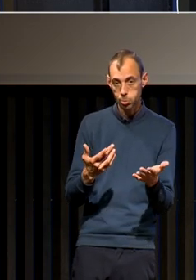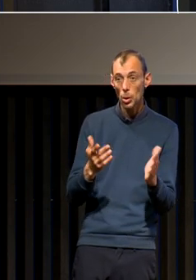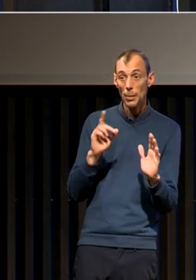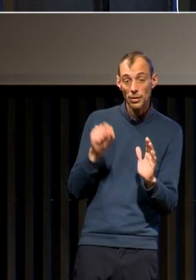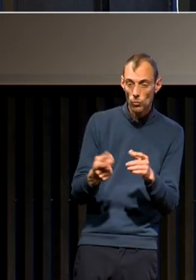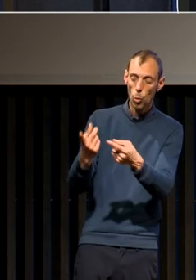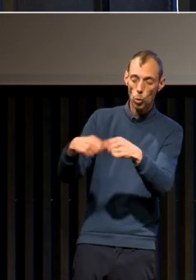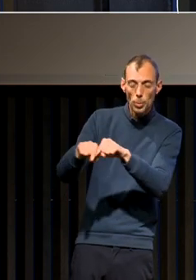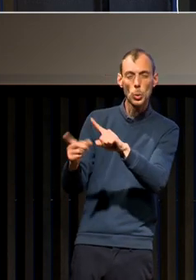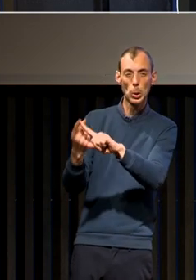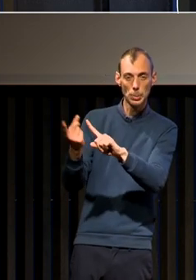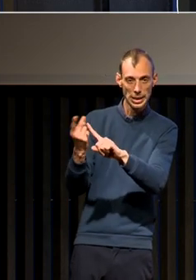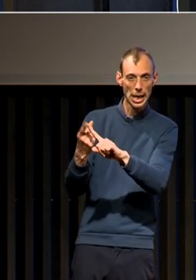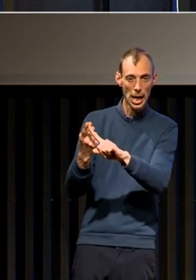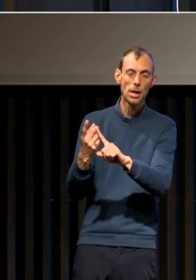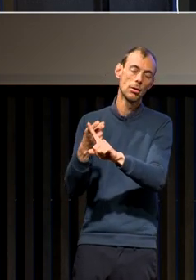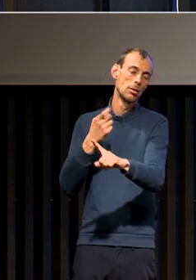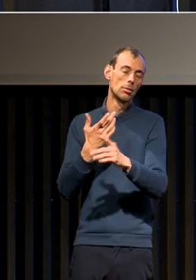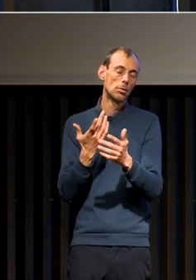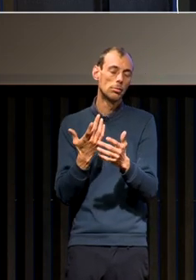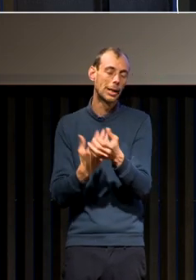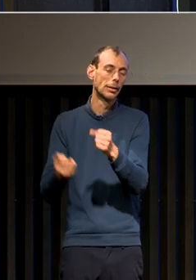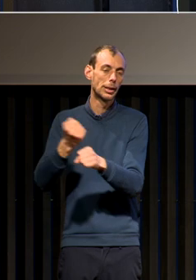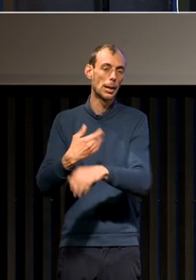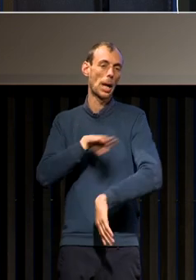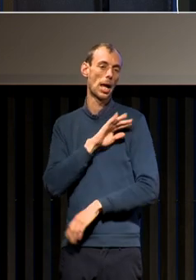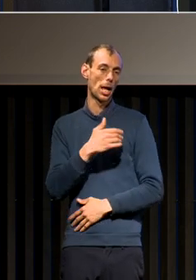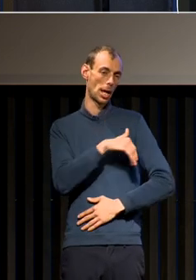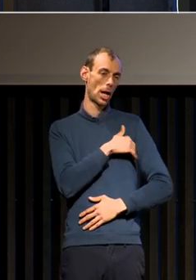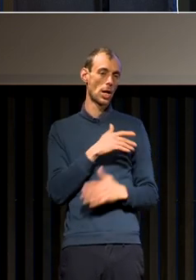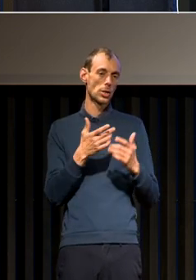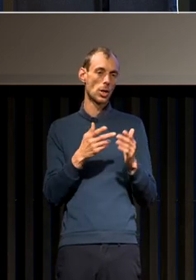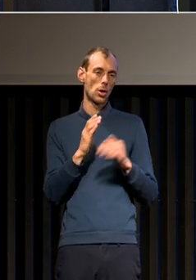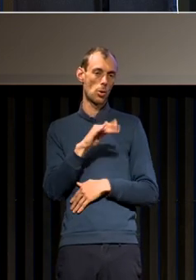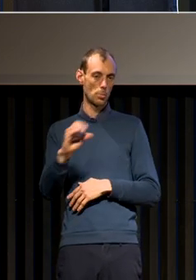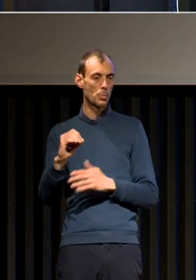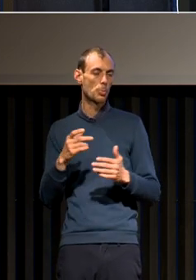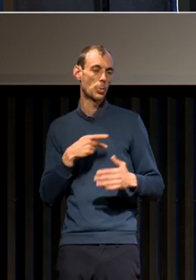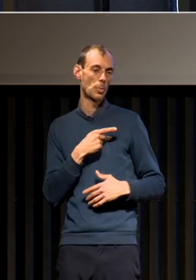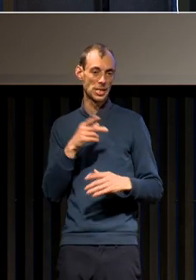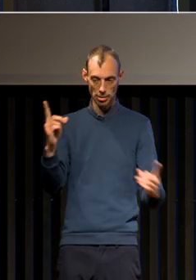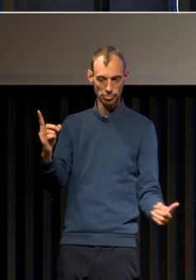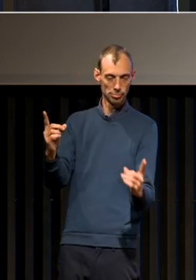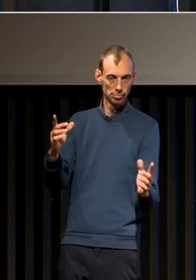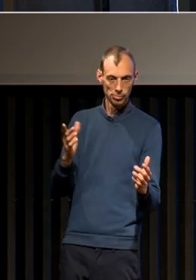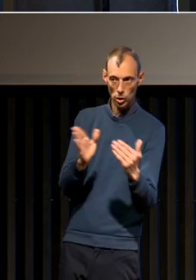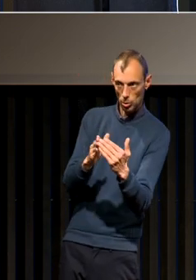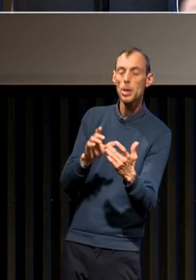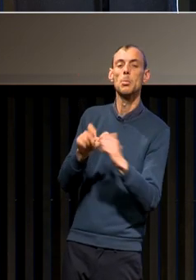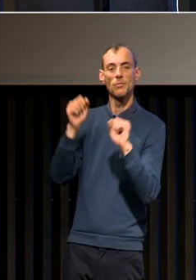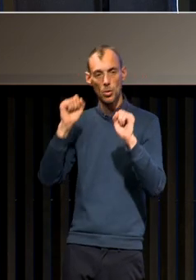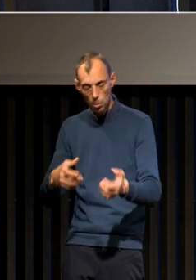spécifique créée par l'Agence de la biomédecine. À ses 18 ans, tous les enfants issus d'un don, même